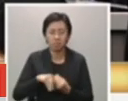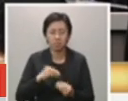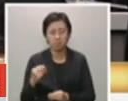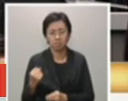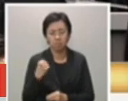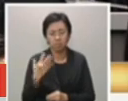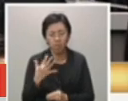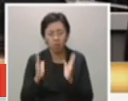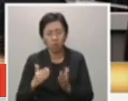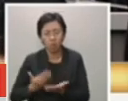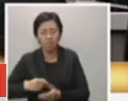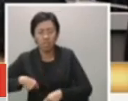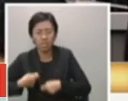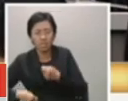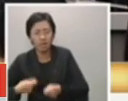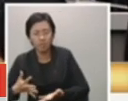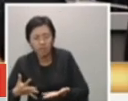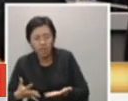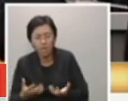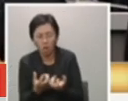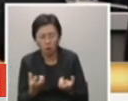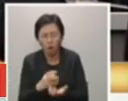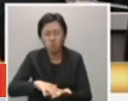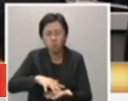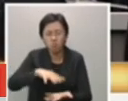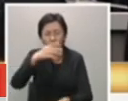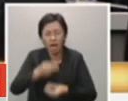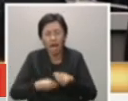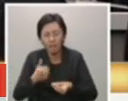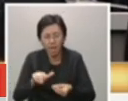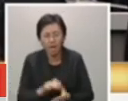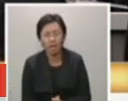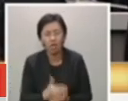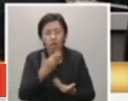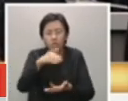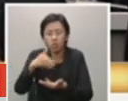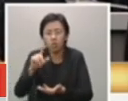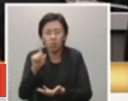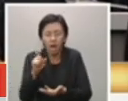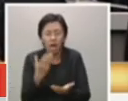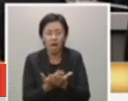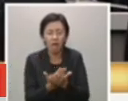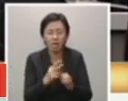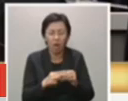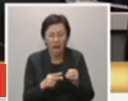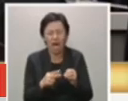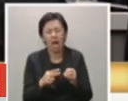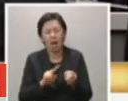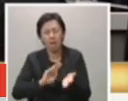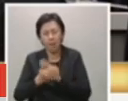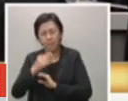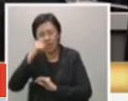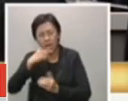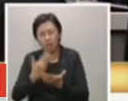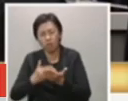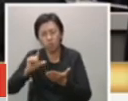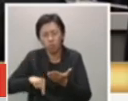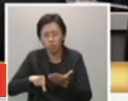ไม่ซื้อผลิตมาก็ขายไม่ออกจะส่งออกค่าเงินแข็งก็ขายไม่ออกอีกก็ไม่ลงทุ